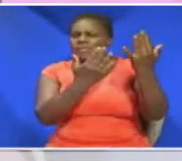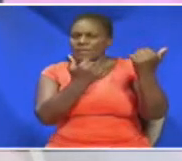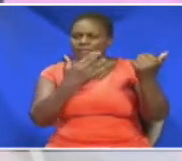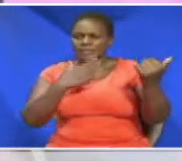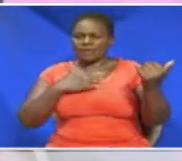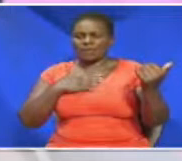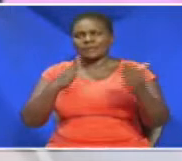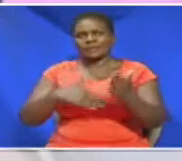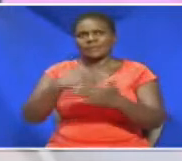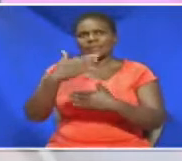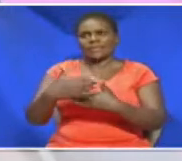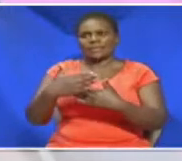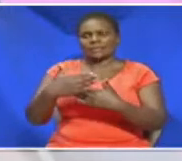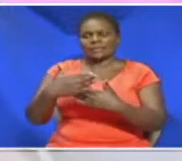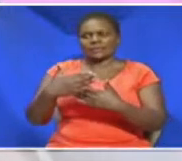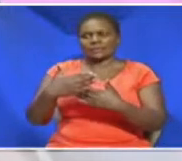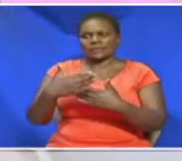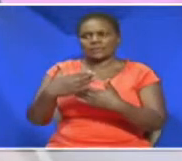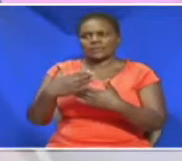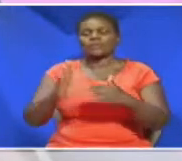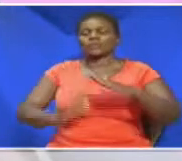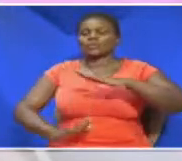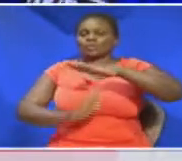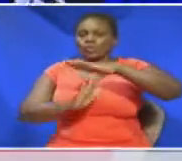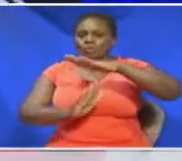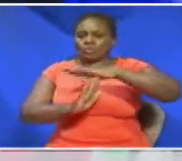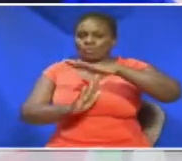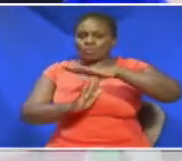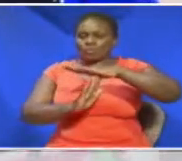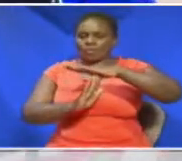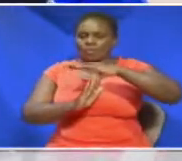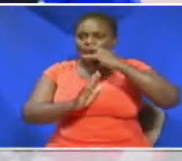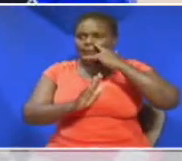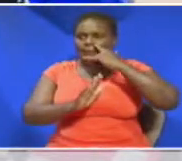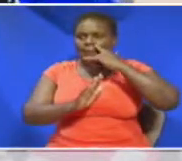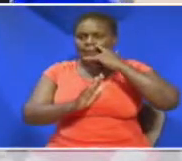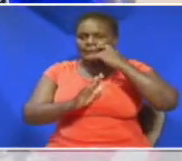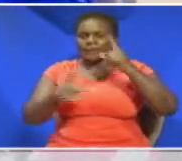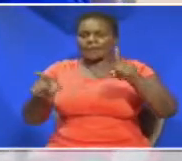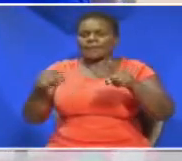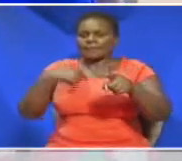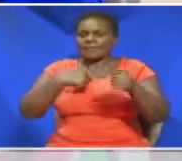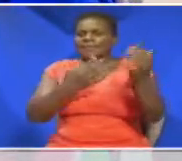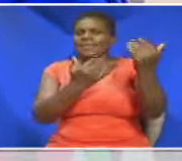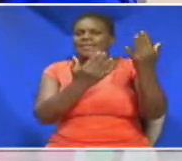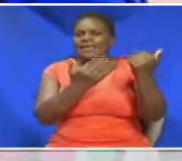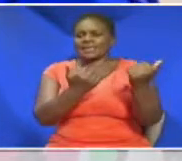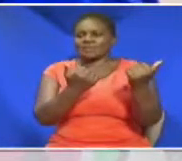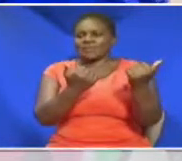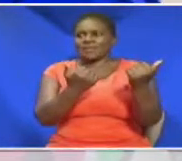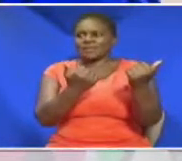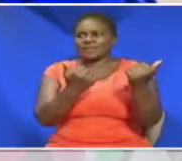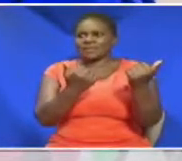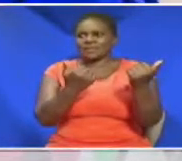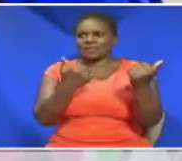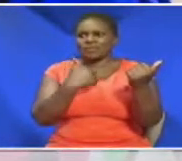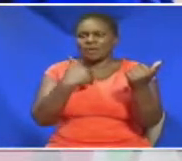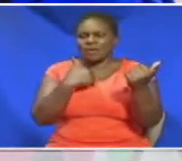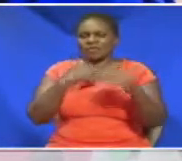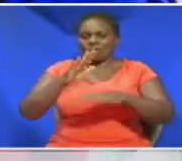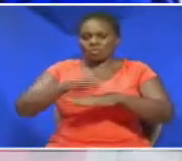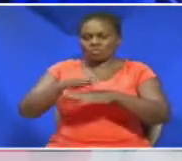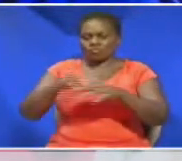ma kusoka nchi ule. Shuriki katika Roto naturelech alia